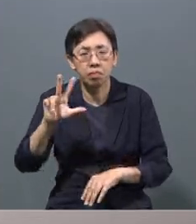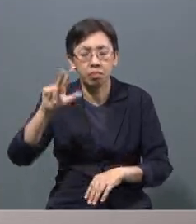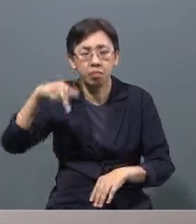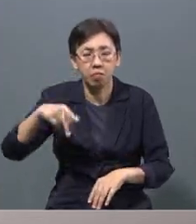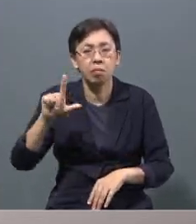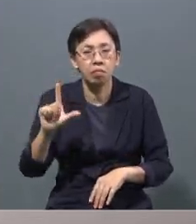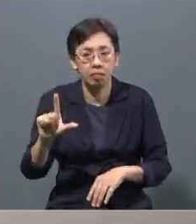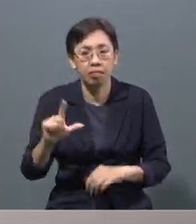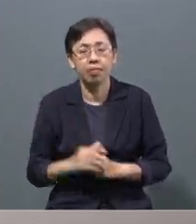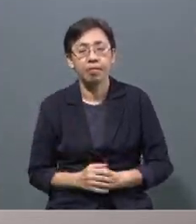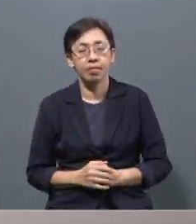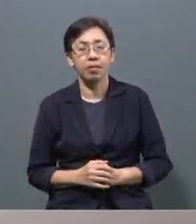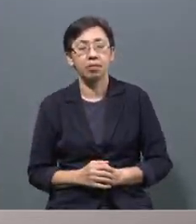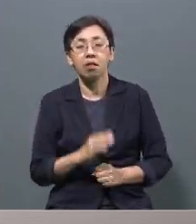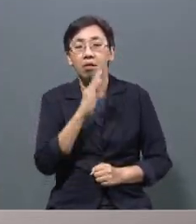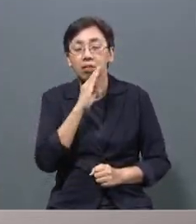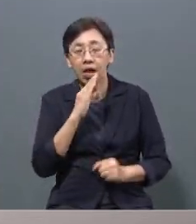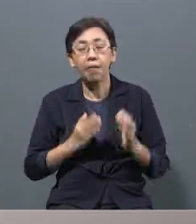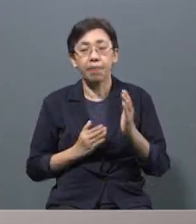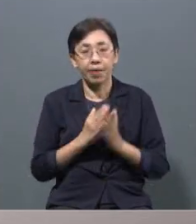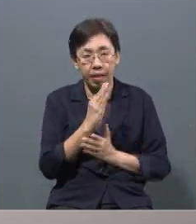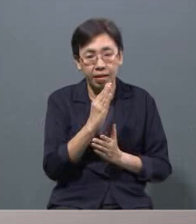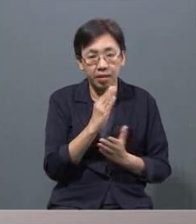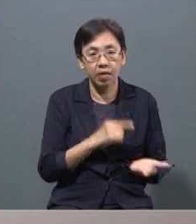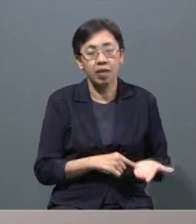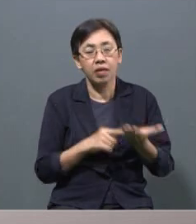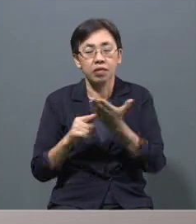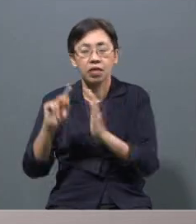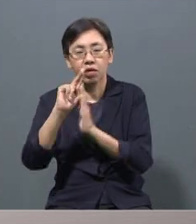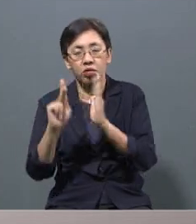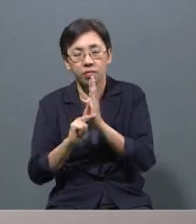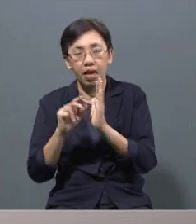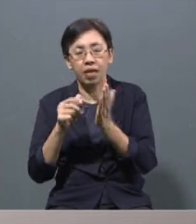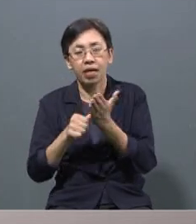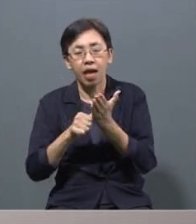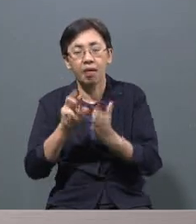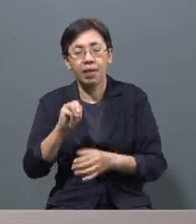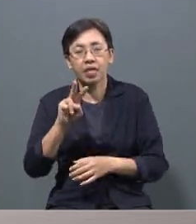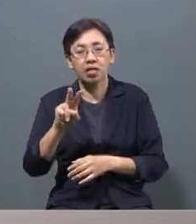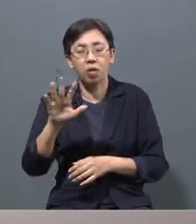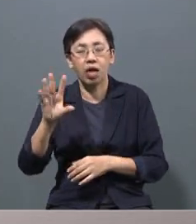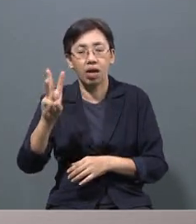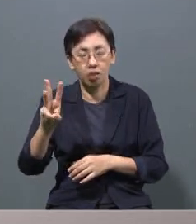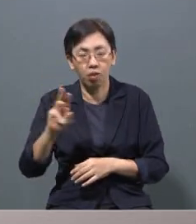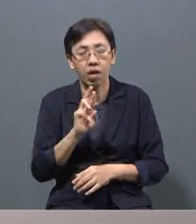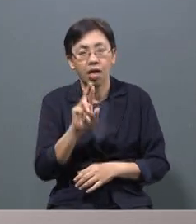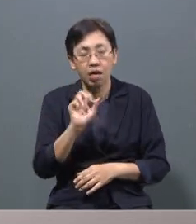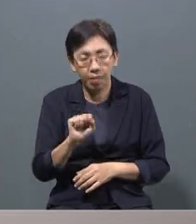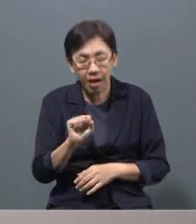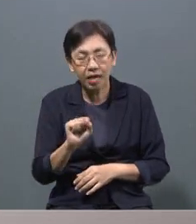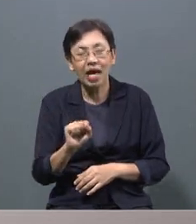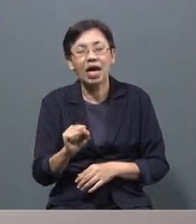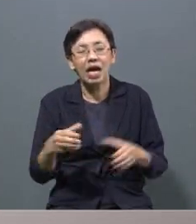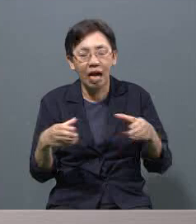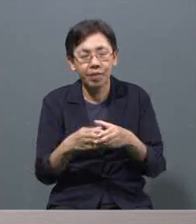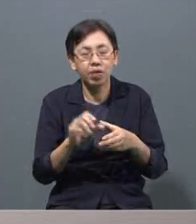ล้านบาทค่ะแล้วถ้าผ่านก็จะเสนอแก้มาตรา256ให้รัฐสภาเนี่ยสร้างสูตรสสร.เพื่อม